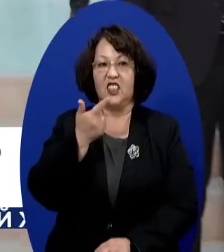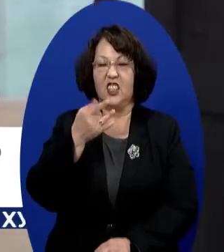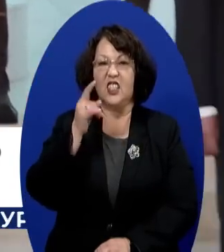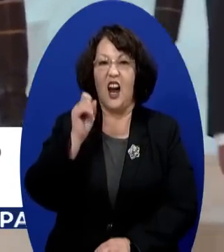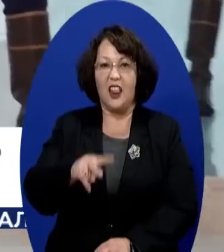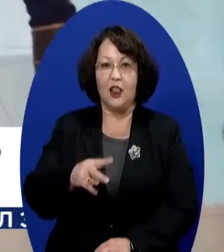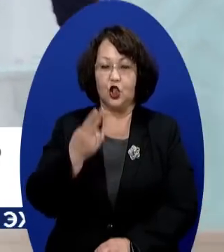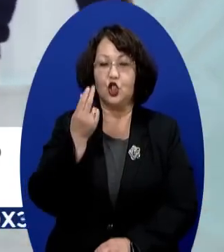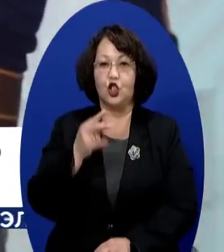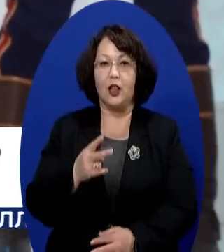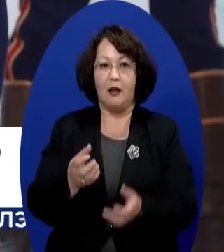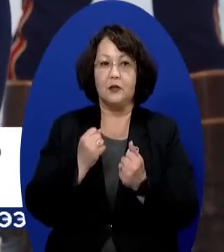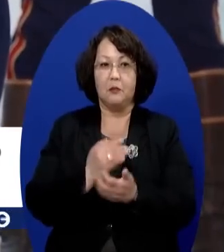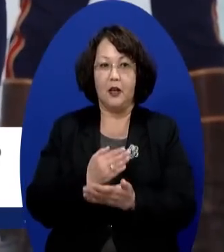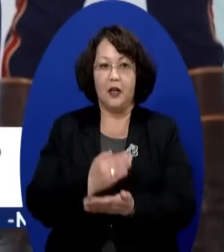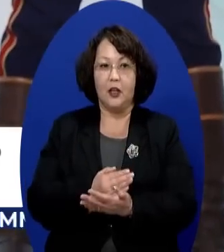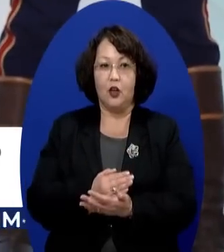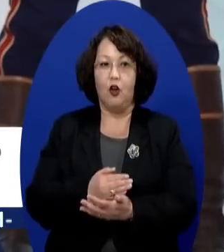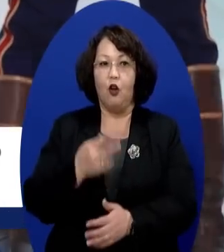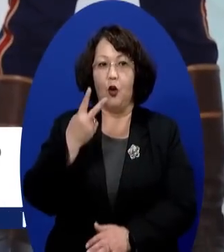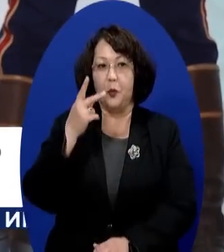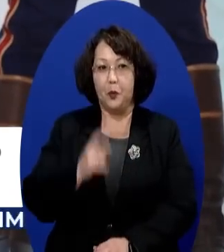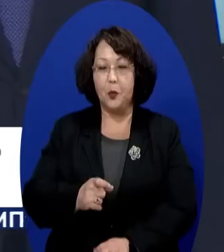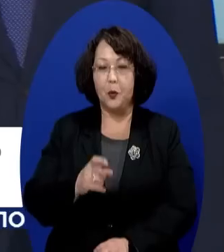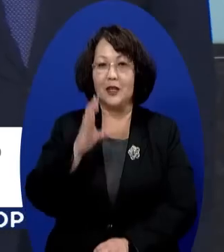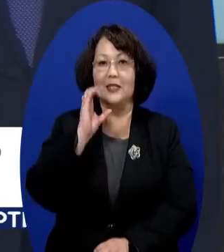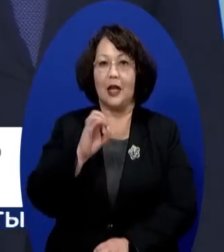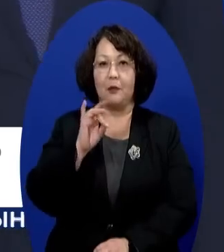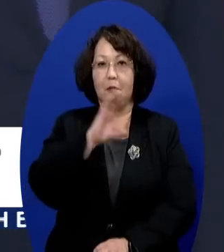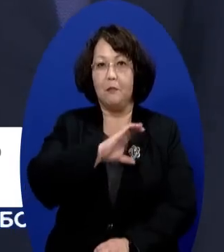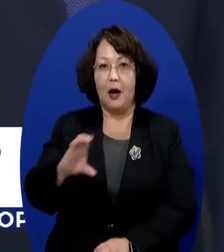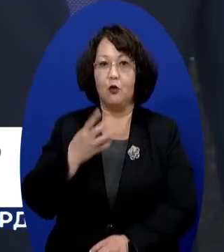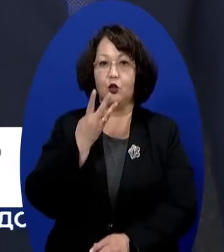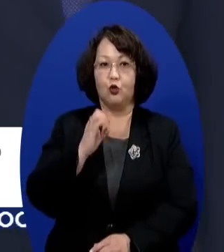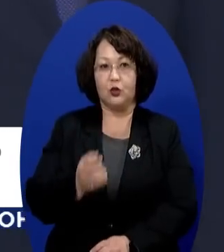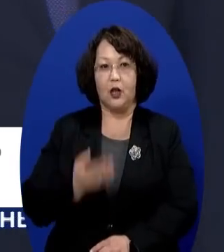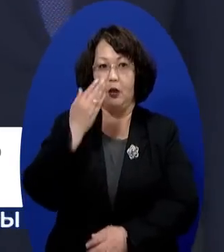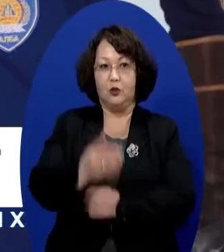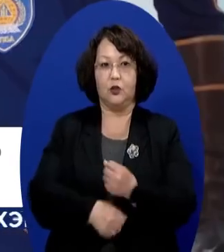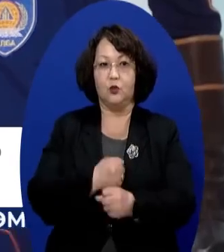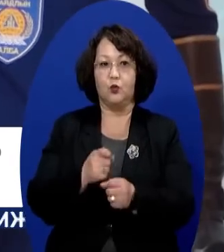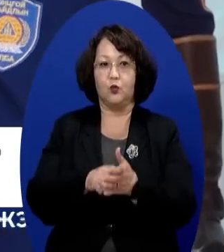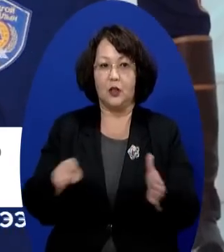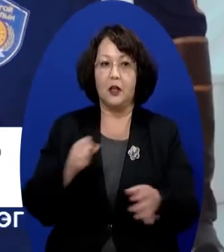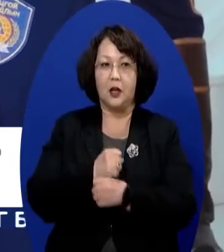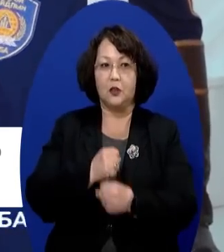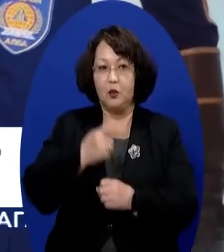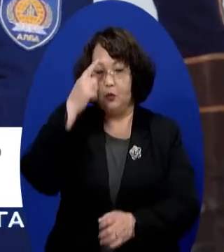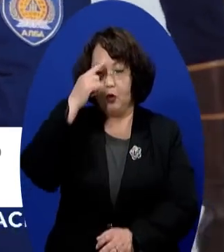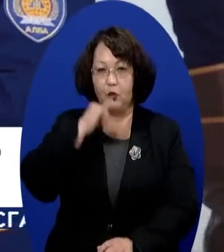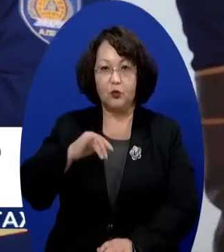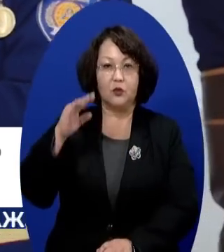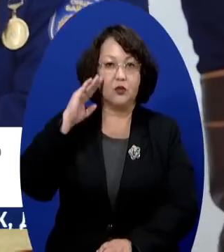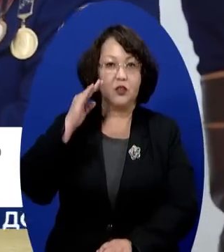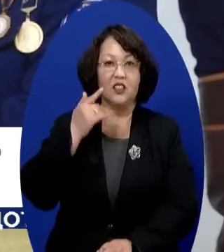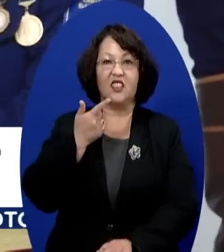байна. Бригадын генерал цол хүртсэн хоёр эрхмийн хувьд салбартаа 40 гаруй жил ажиллаж байгаа юм байна. Монгол улсад генерал цолыг 1944 онд